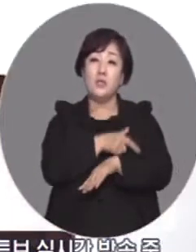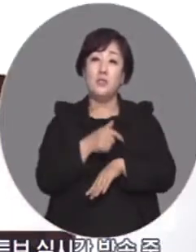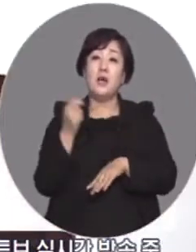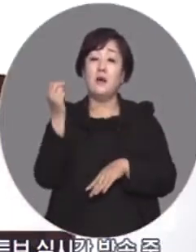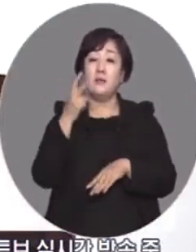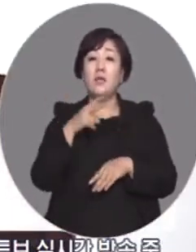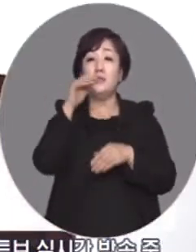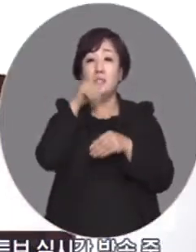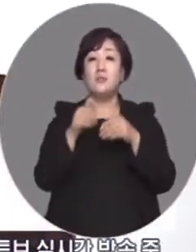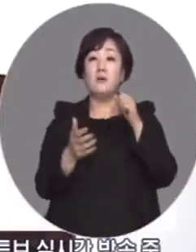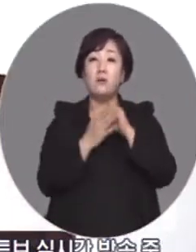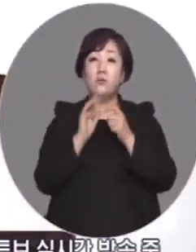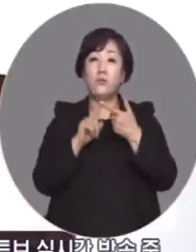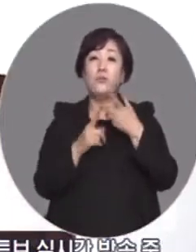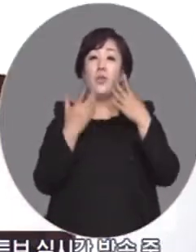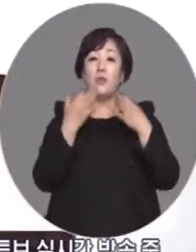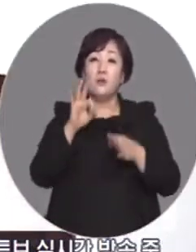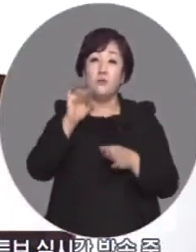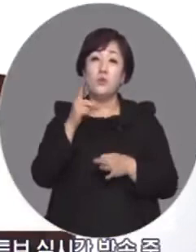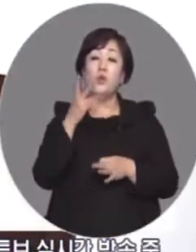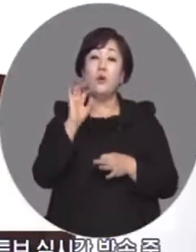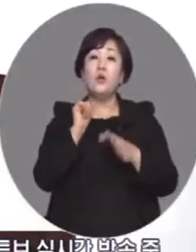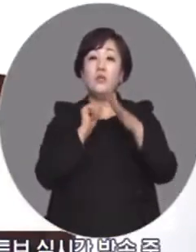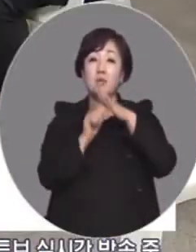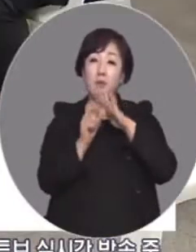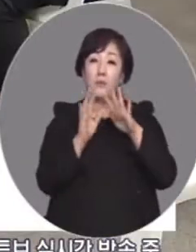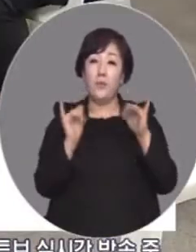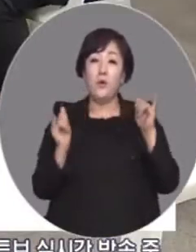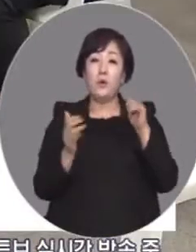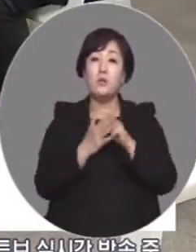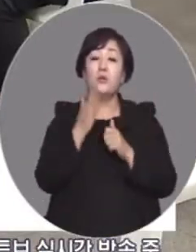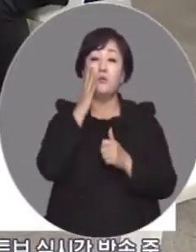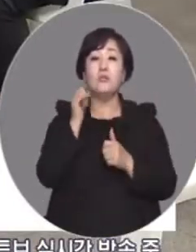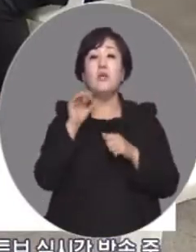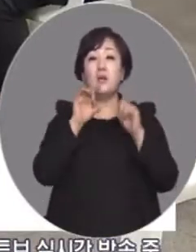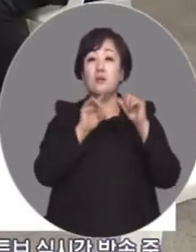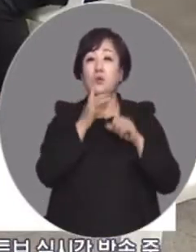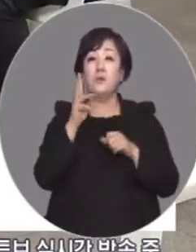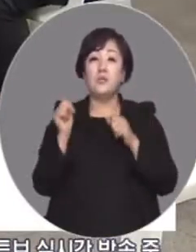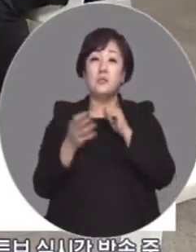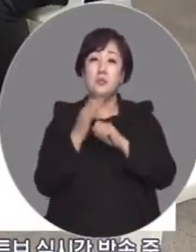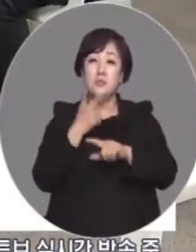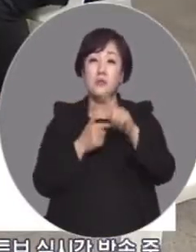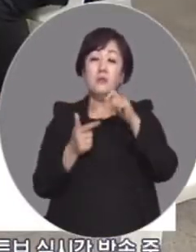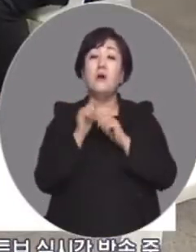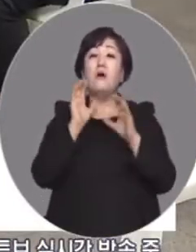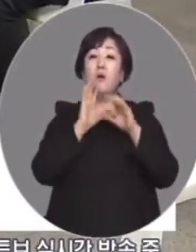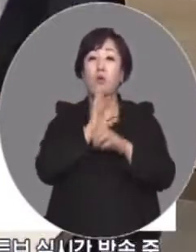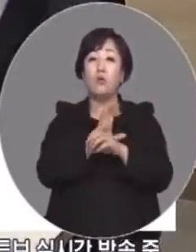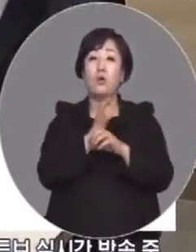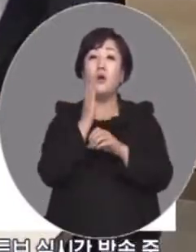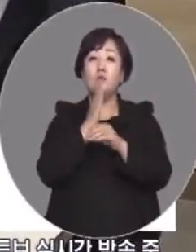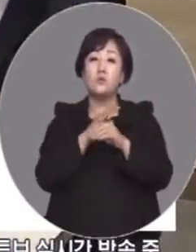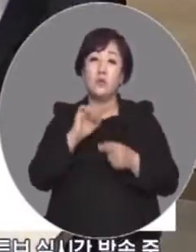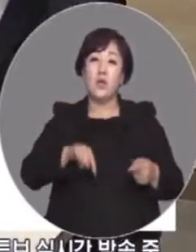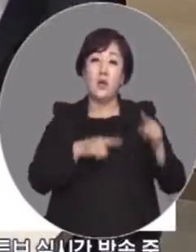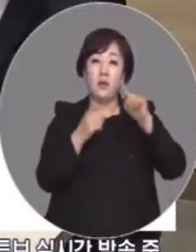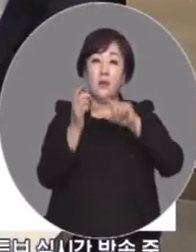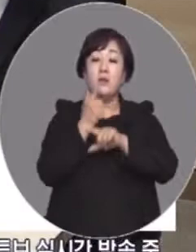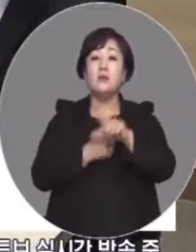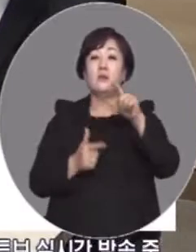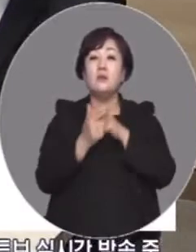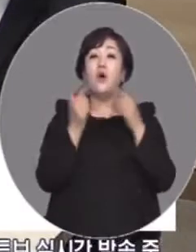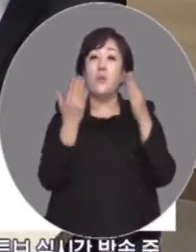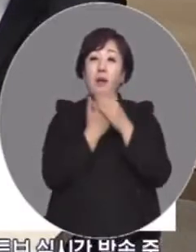했습니다 김 종 걸 대표이사는 우선 방송은 코론 알고 위기 상황에서도 우산이 한 당대 도약할 수 있도록